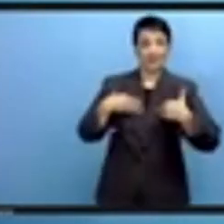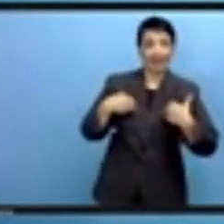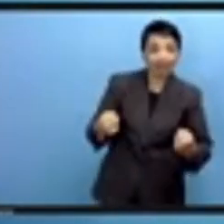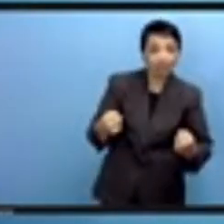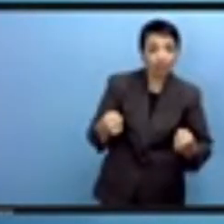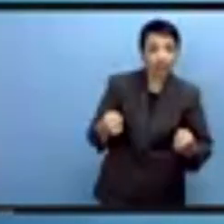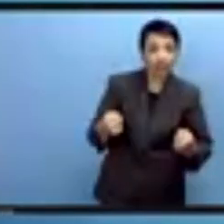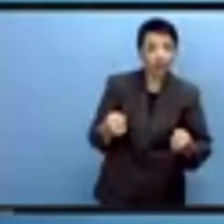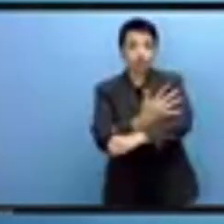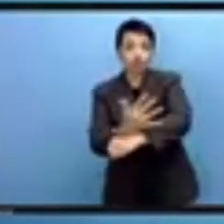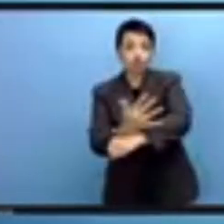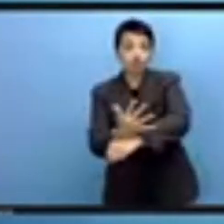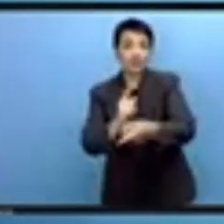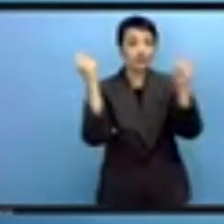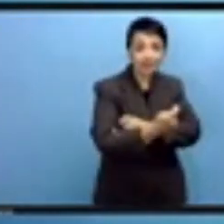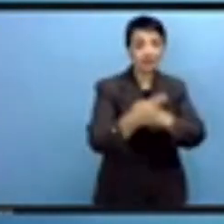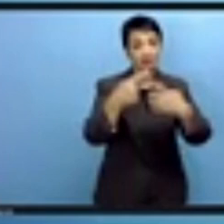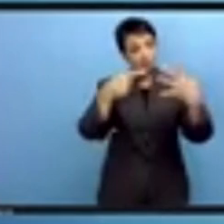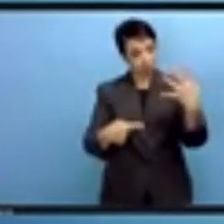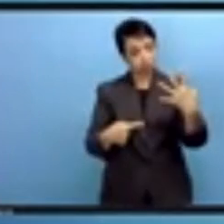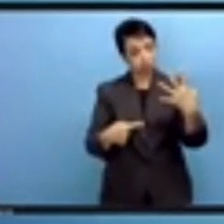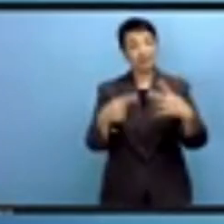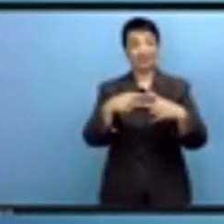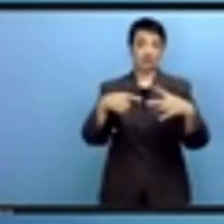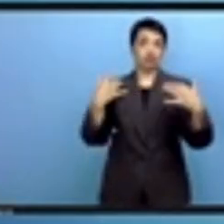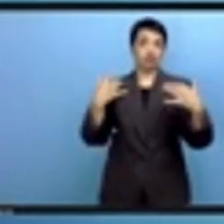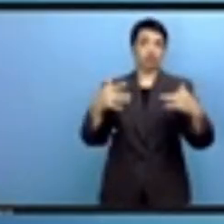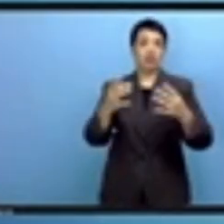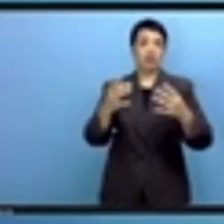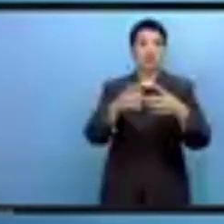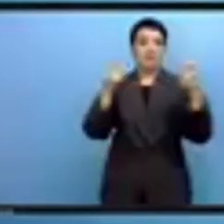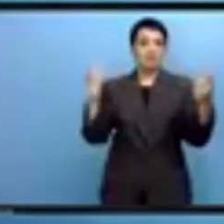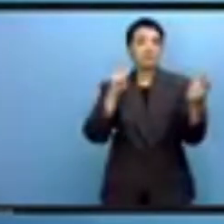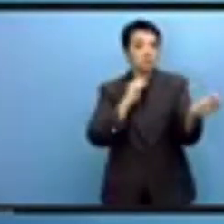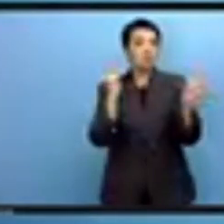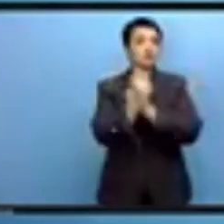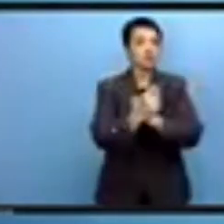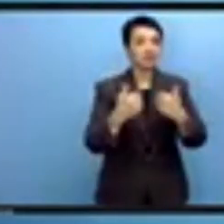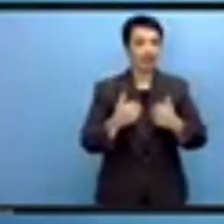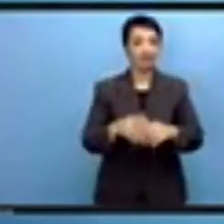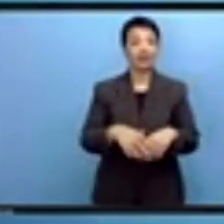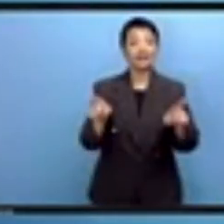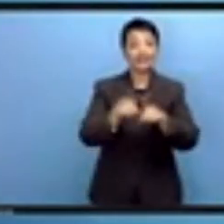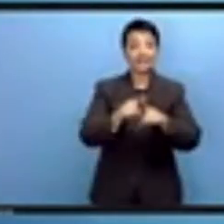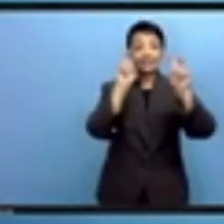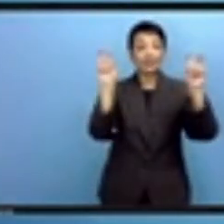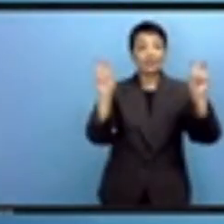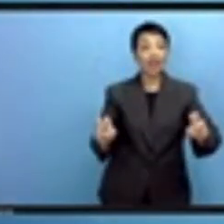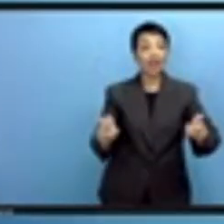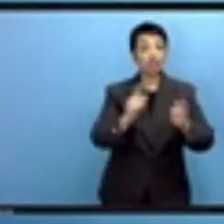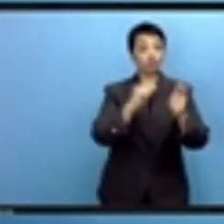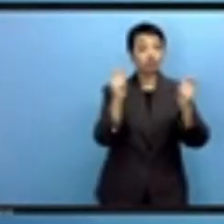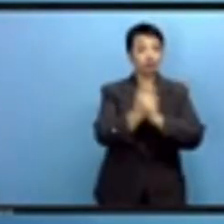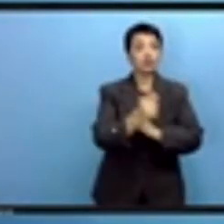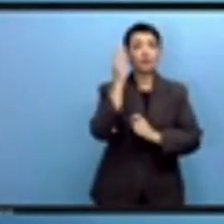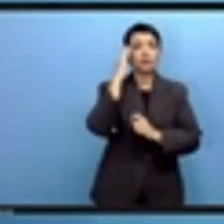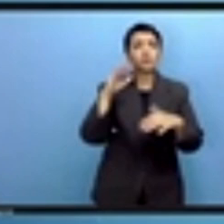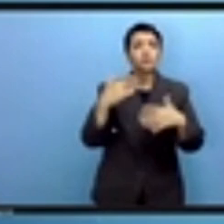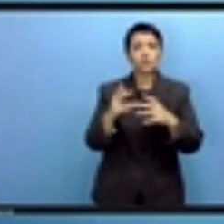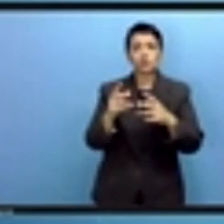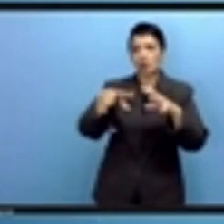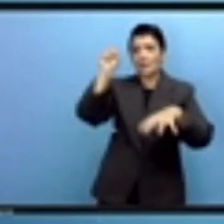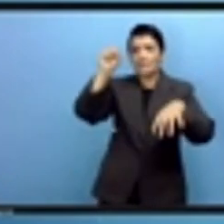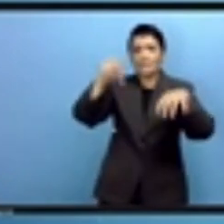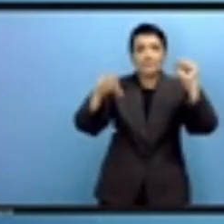源，在数据这方面的人力资源，特别是有关数字和其他领域的，还